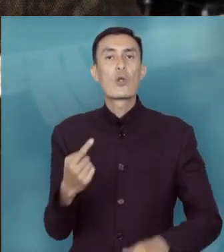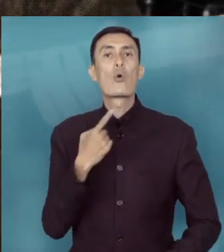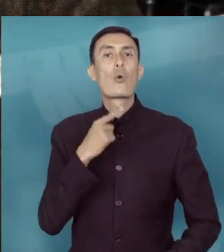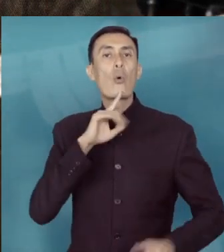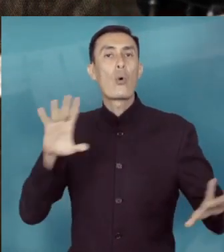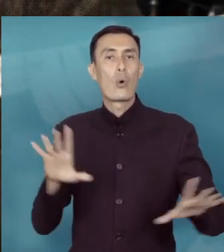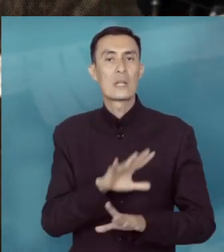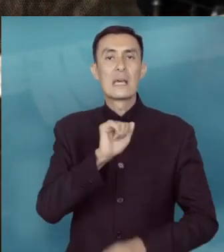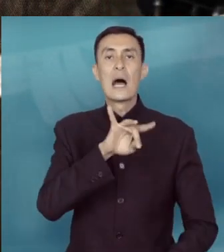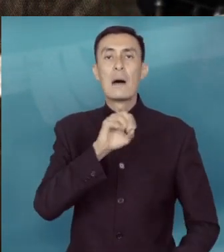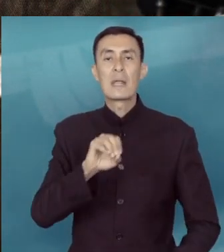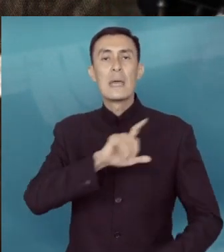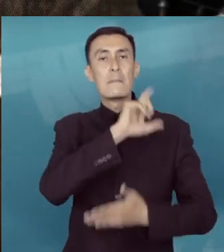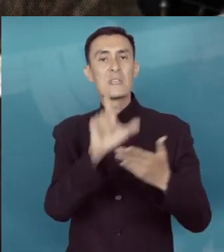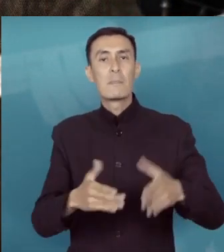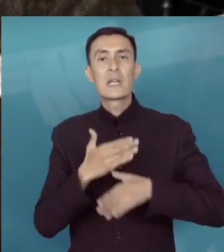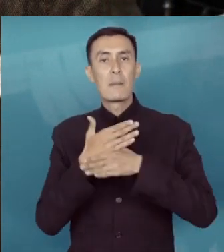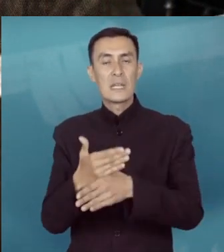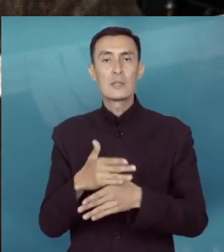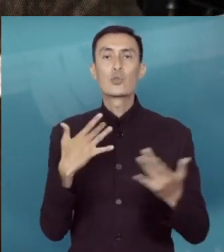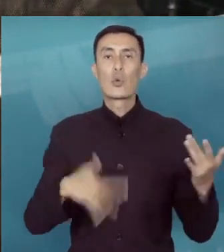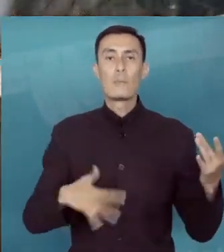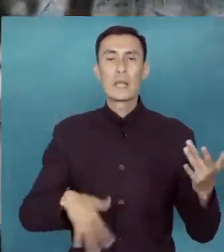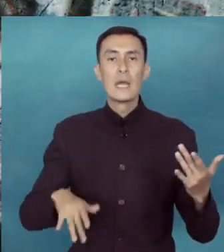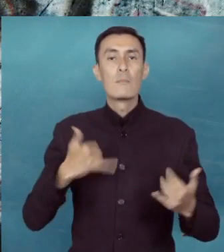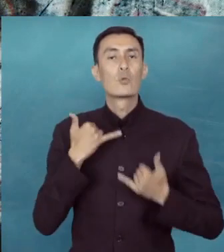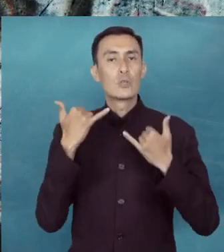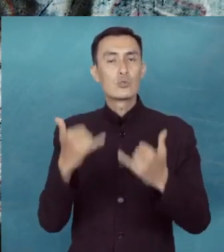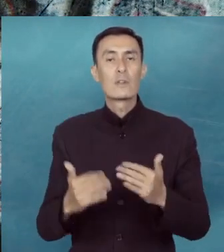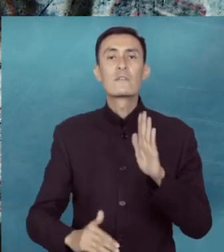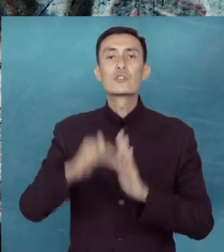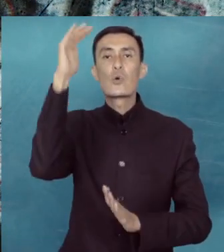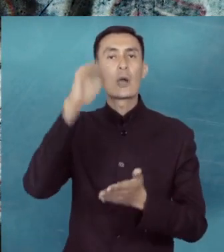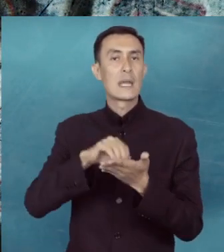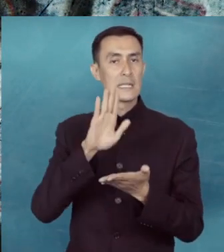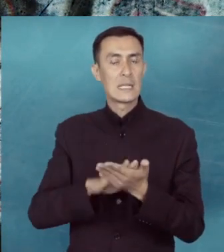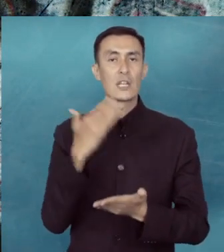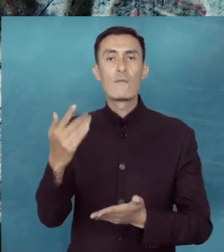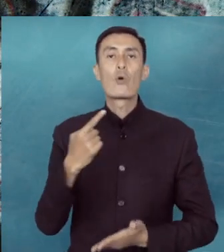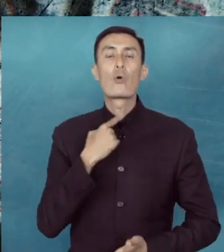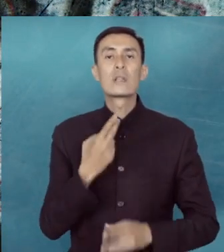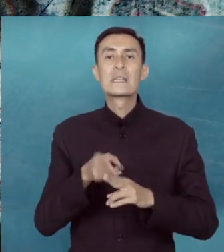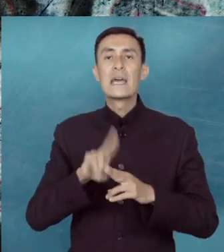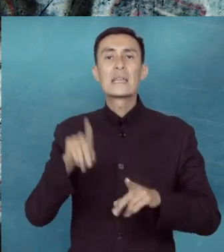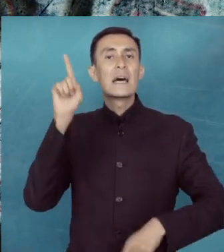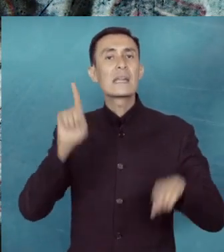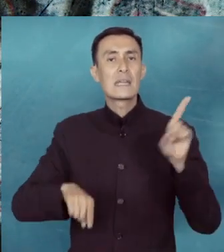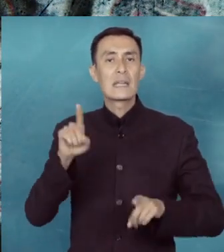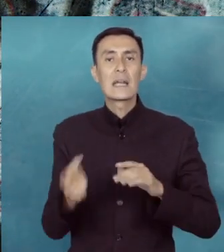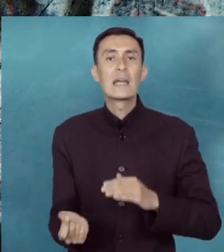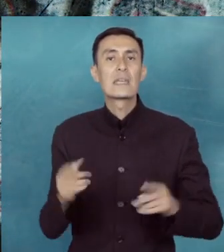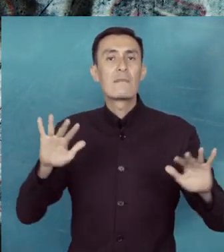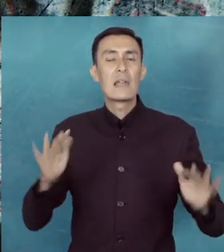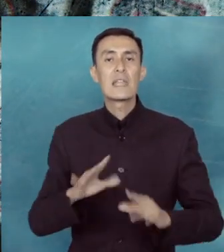поразил голос Амре, исполнение им песен под аккомпанемент дамбры. Певец был удостоен высокой оценки. Его голос – это